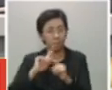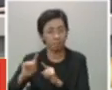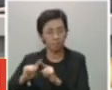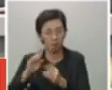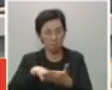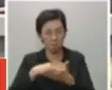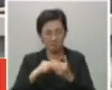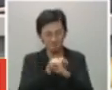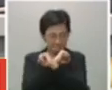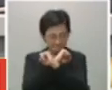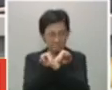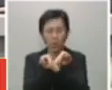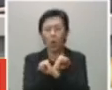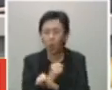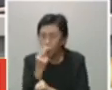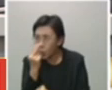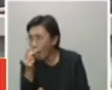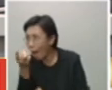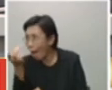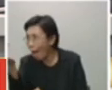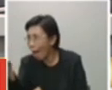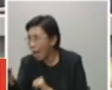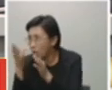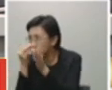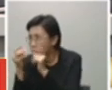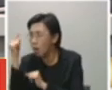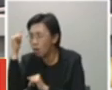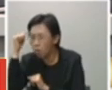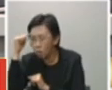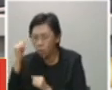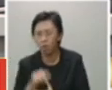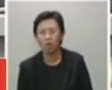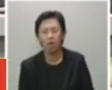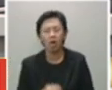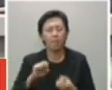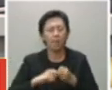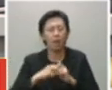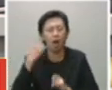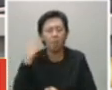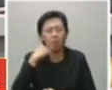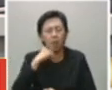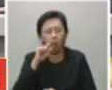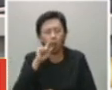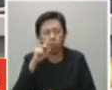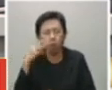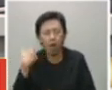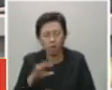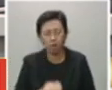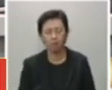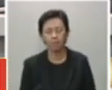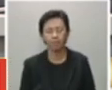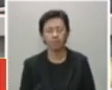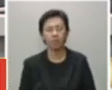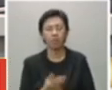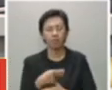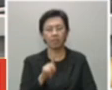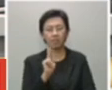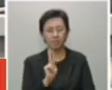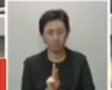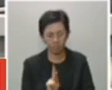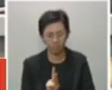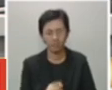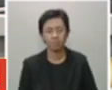นาก็ไม่ผิดหรอกครับมันไม่ได้เพิ่งเกิดมันเกิดมาหลายครั้งแล้วท่านประธานที่เคารพครับเอา